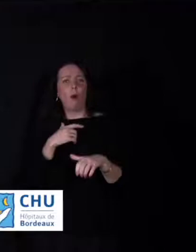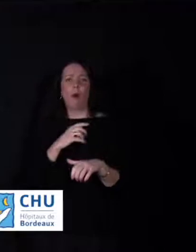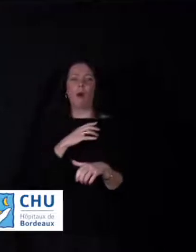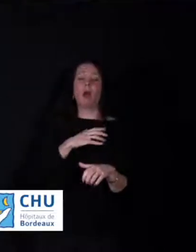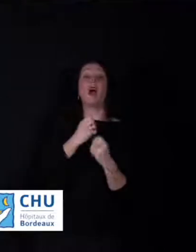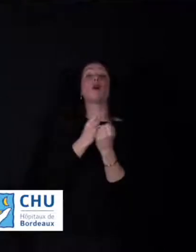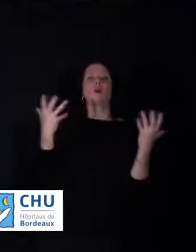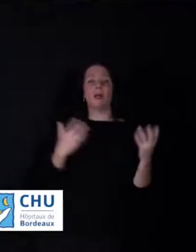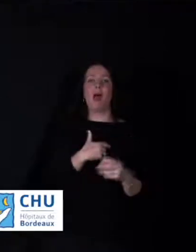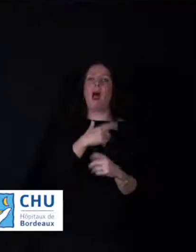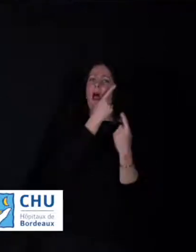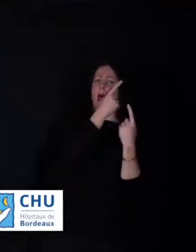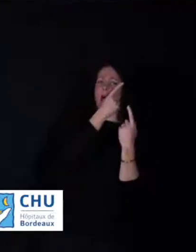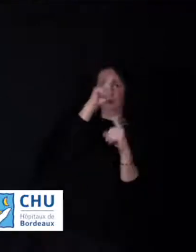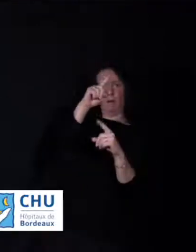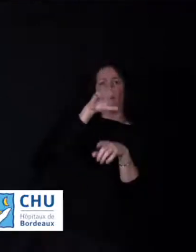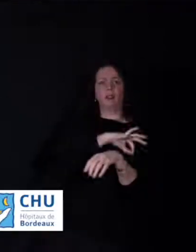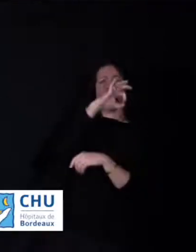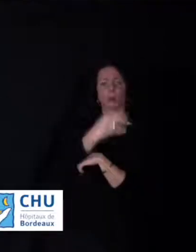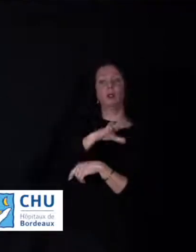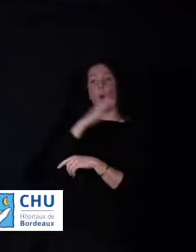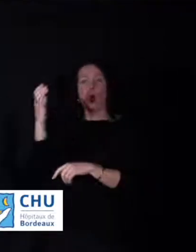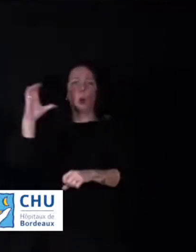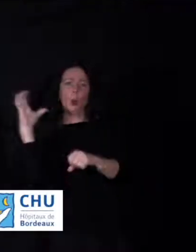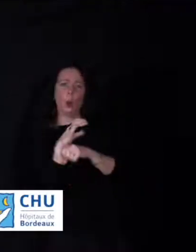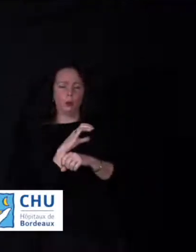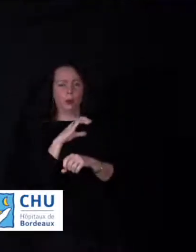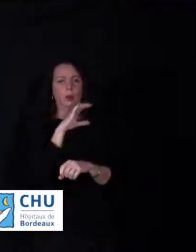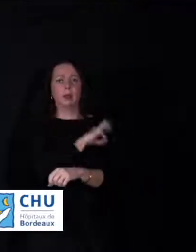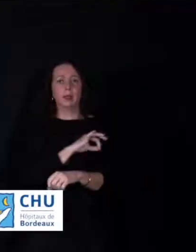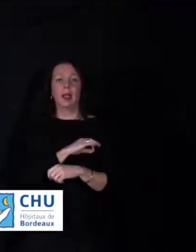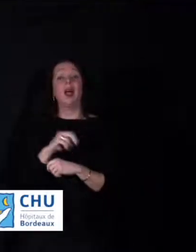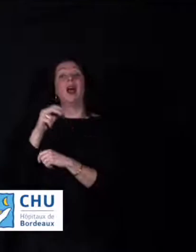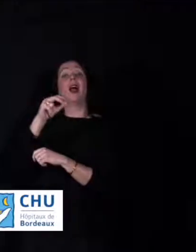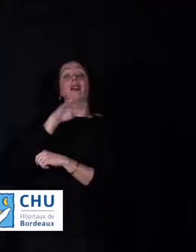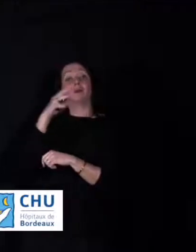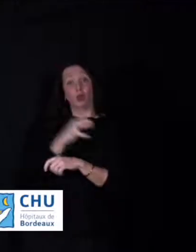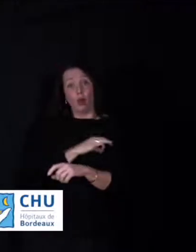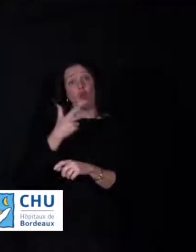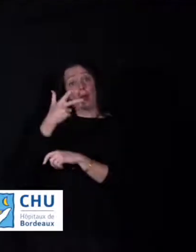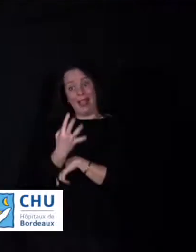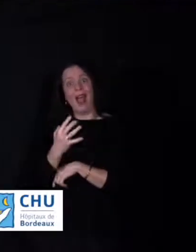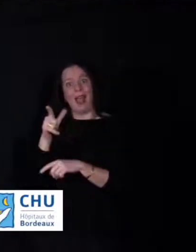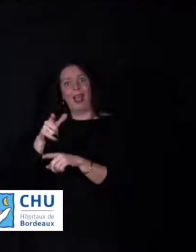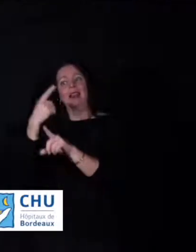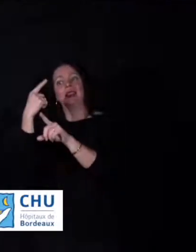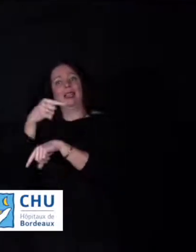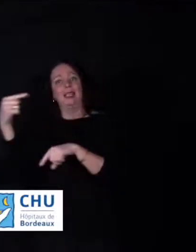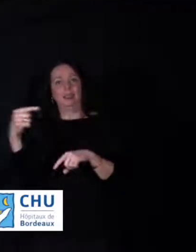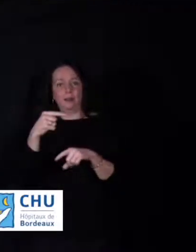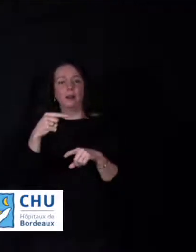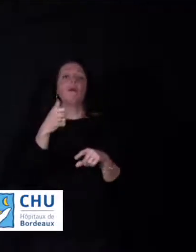contre? On va avoir 3/4 de vidéos qui vont véhiculer des messages négatifs contre 1/4